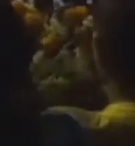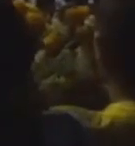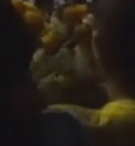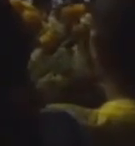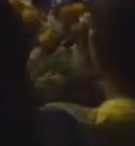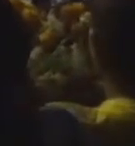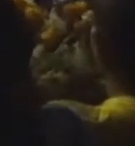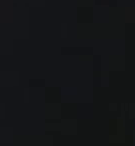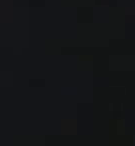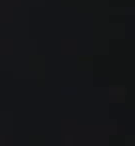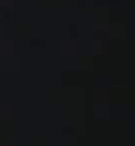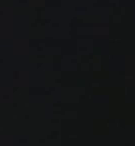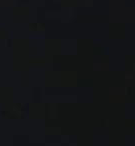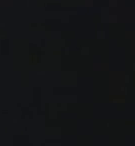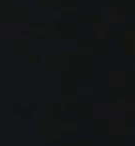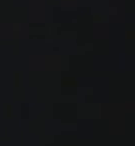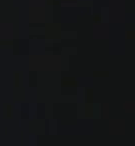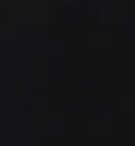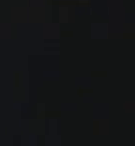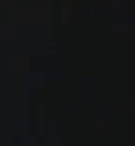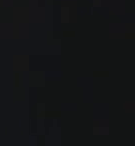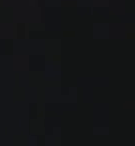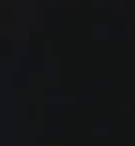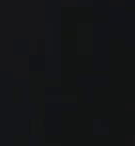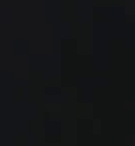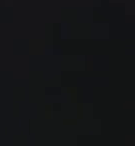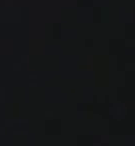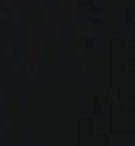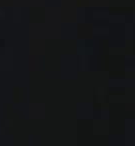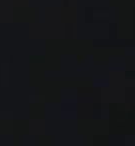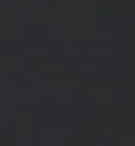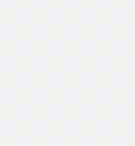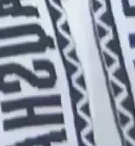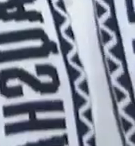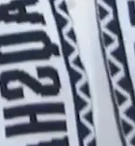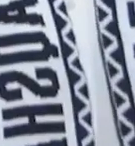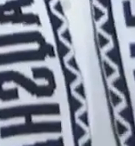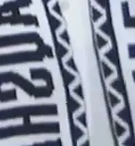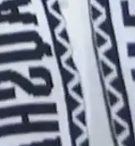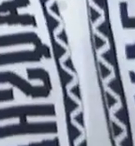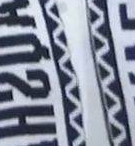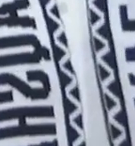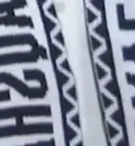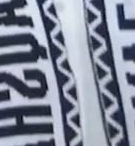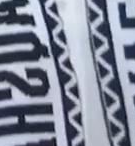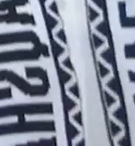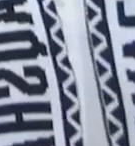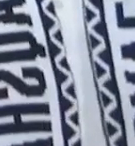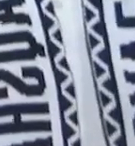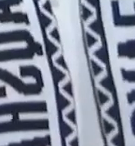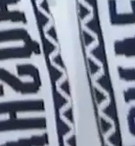Mahfud sikap dan hubungan Indonesia terhadap Israel konsisten sejak awal dinyatakan Presiden Soekarno. Pemerintah Indonesia